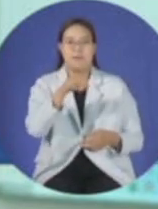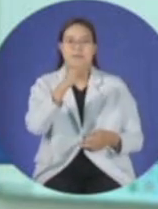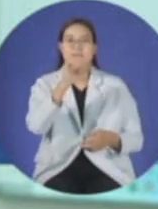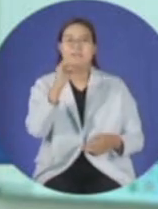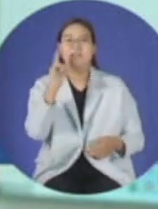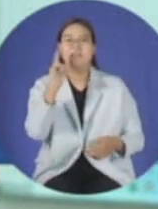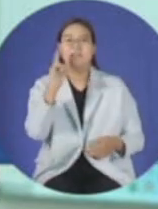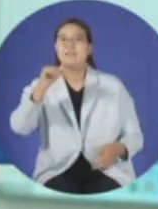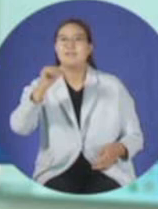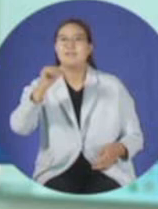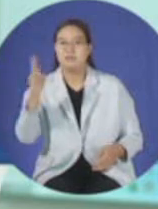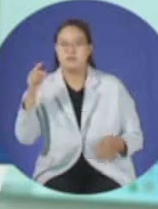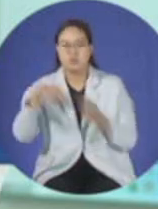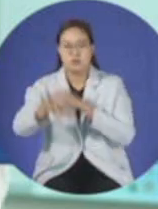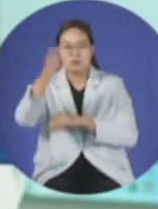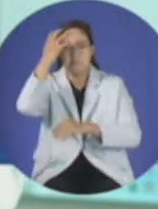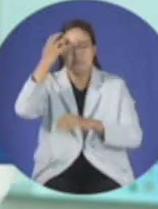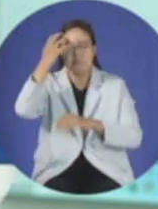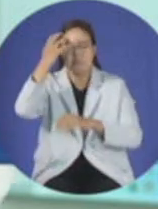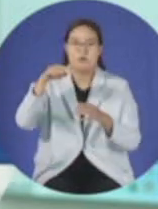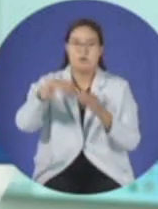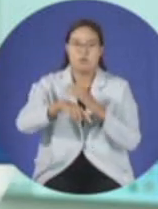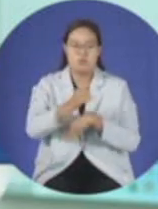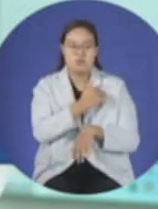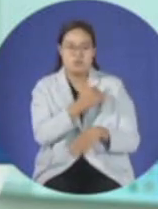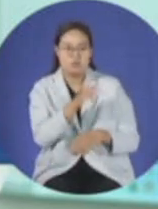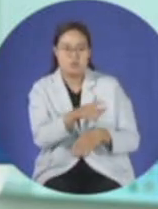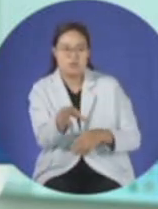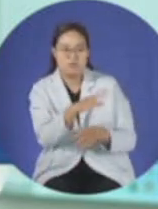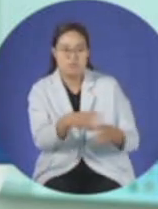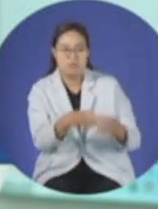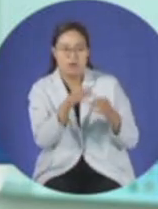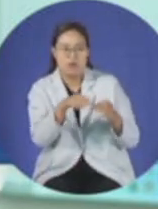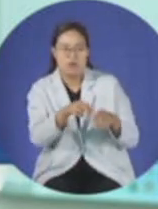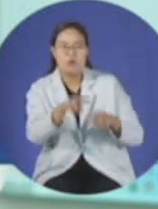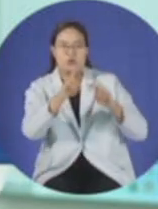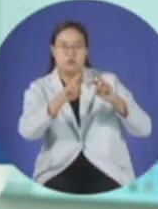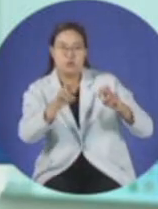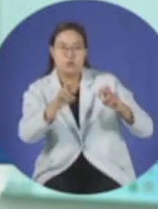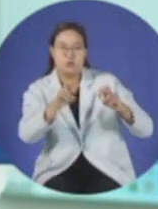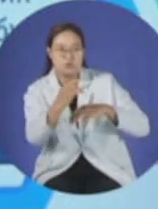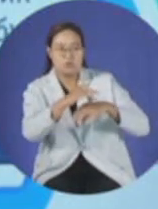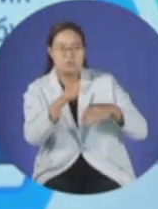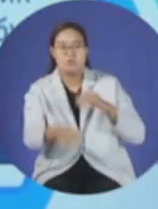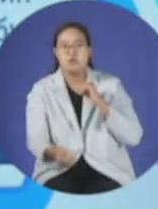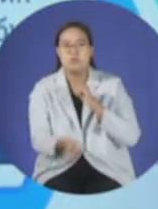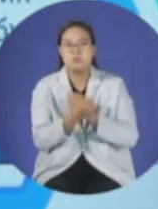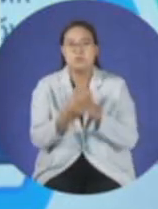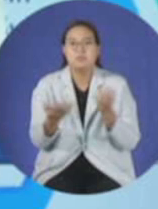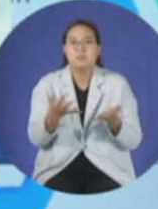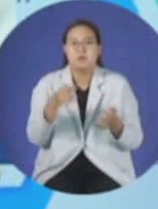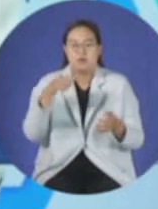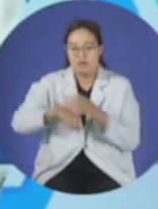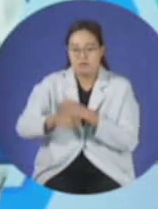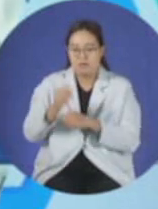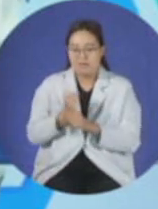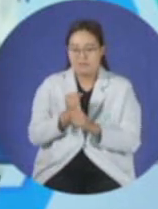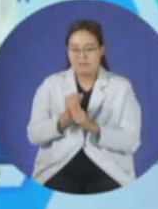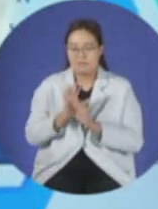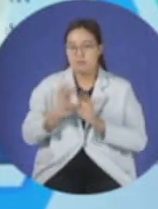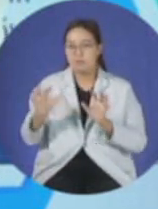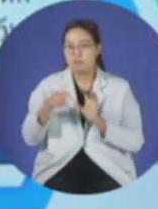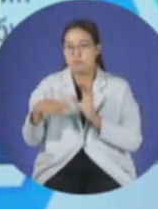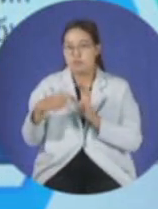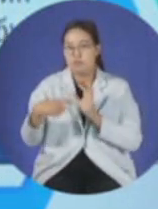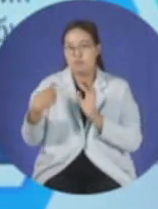дарганы дэргэд ажиллах чинь удирдлагын багийн дэргэд ажиллаж байгаа энэ судалгааны төв онцлог нь юу энд ажиллаж байгаа хүмүүс бол ер нь бол